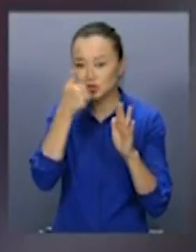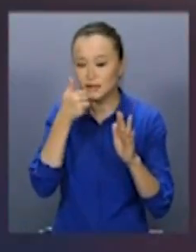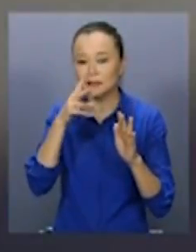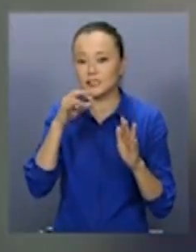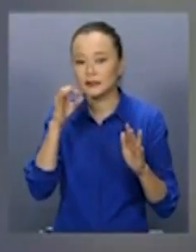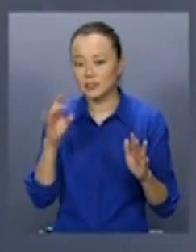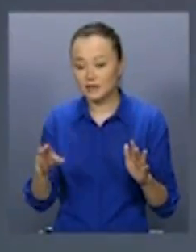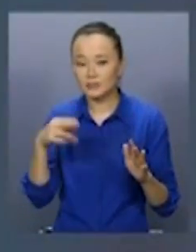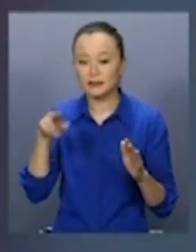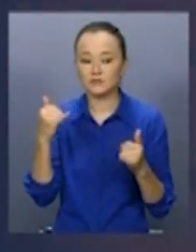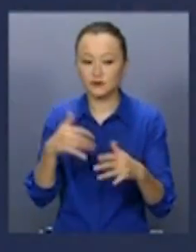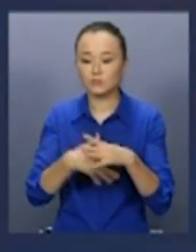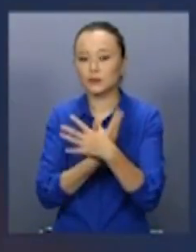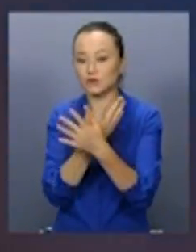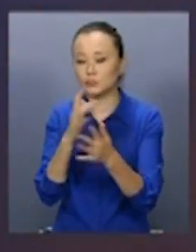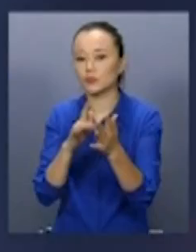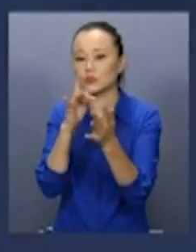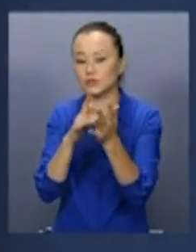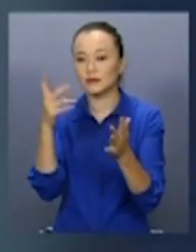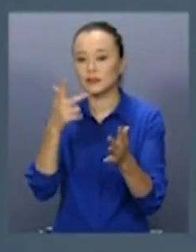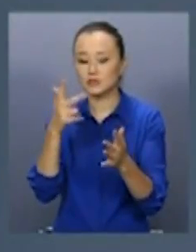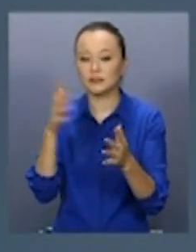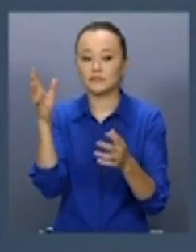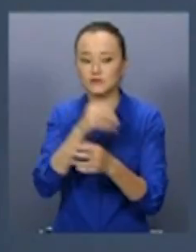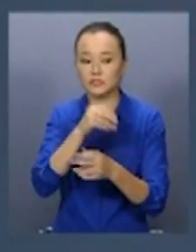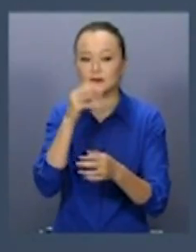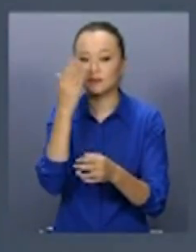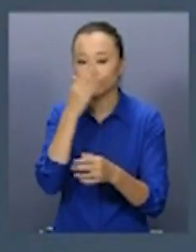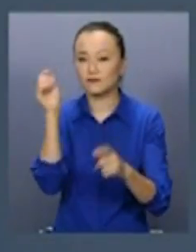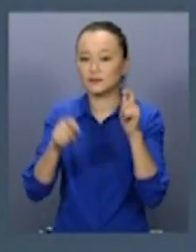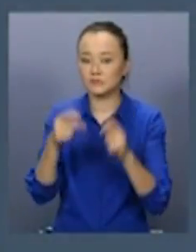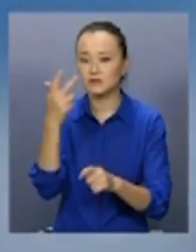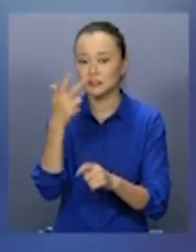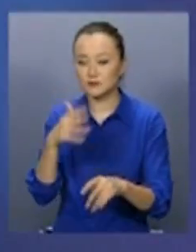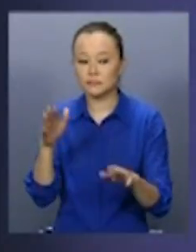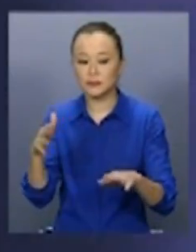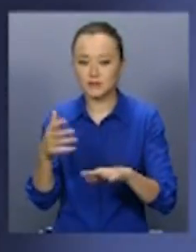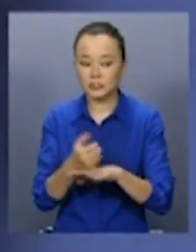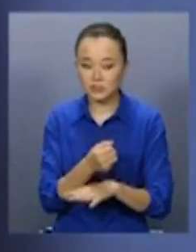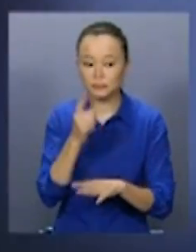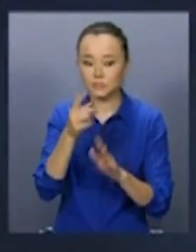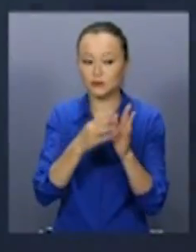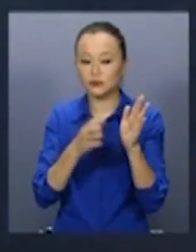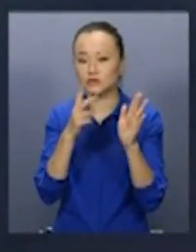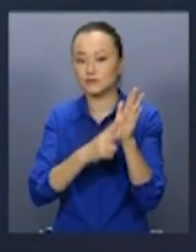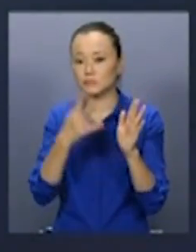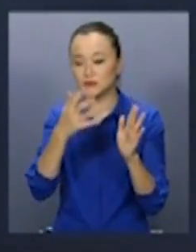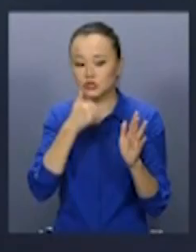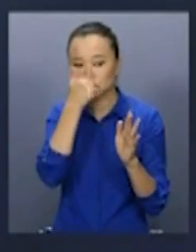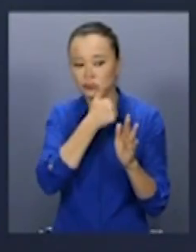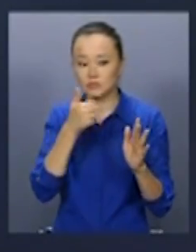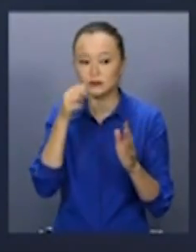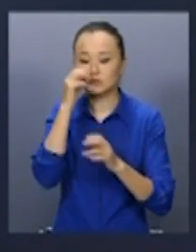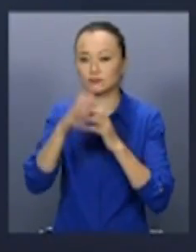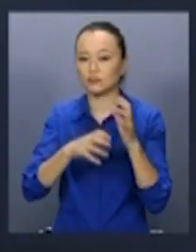қазіргі Санкт-Петербург қаласында өткен 3-ші бүкілодақтық кинофестивальде 3-ші жүлдені иеленсе, 1975 жылы